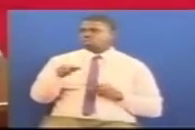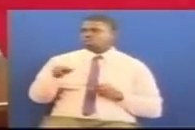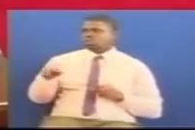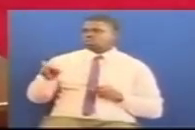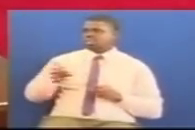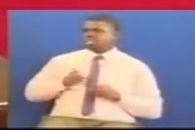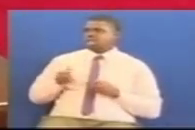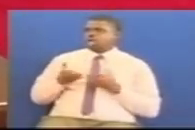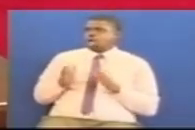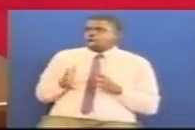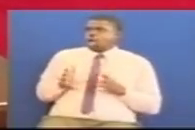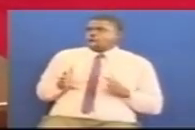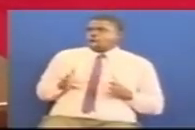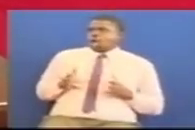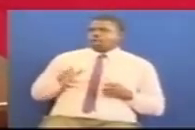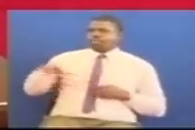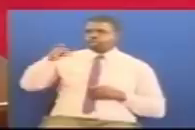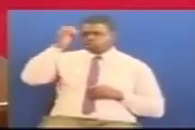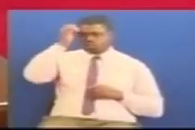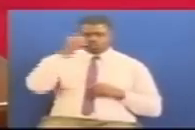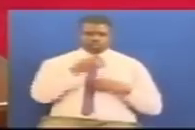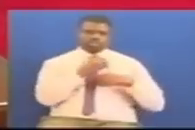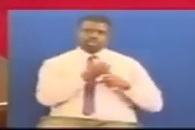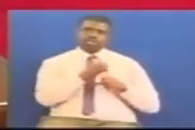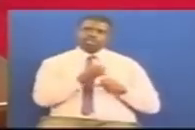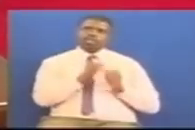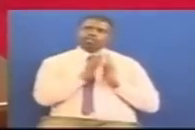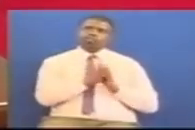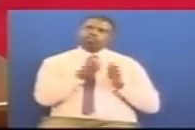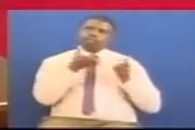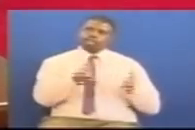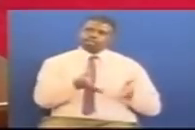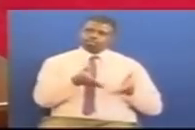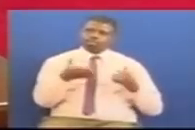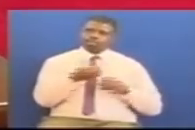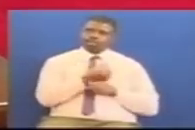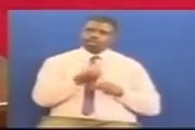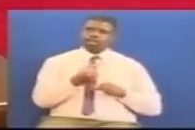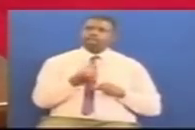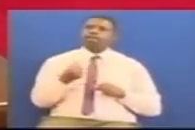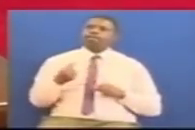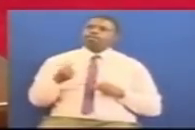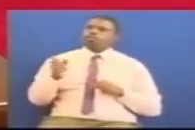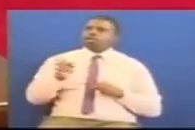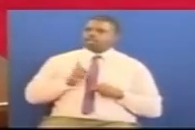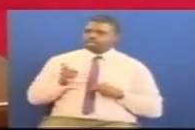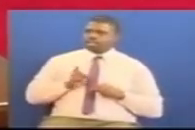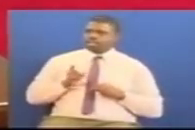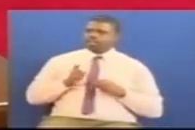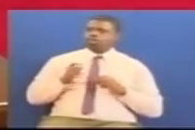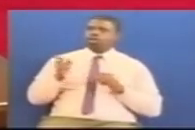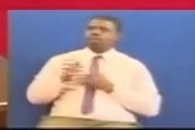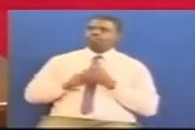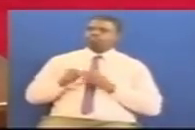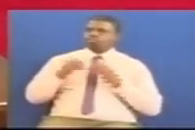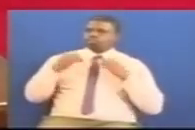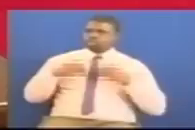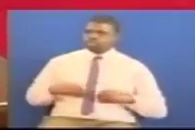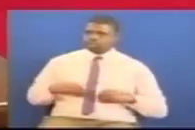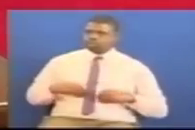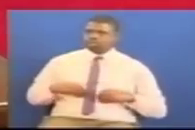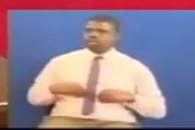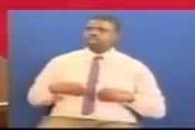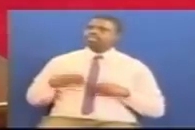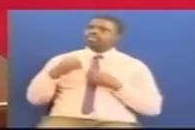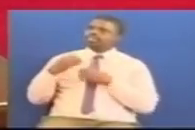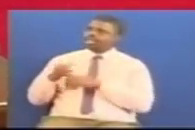Nashukuru Mheshimiwa Mwenyekiti kwamba leo hii tumetembelewa na wanafunzi wa sekondari wa kike. Naomba nitumie nafasi hii kueleza kwamba sayansi